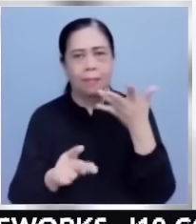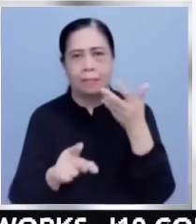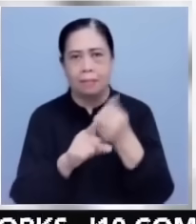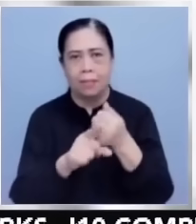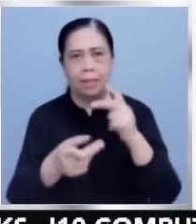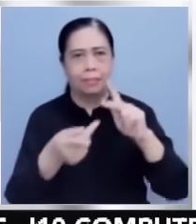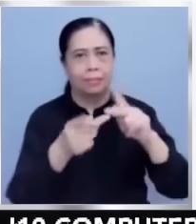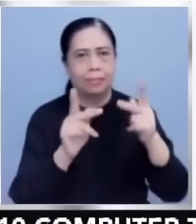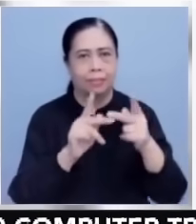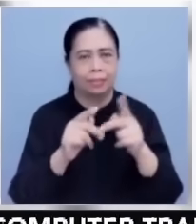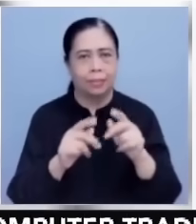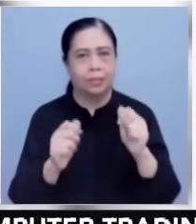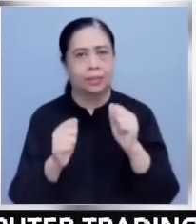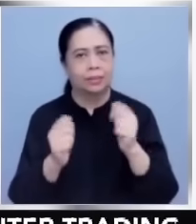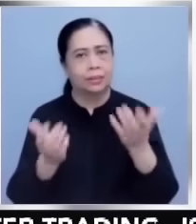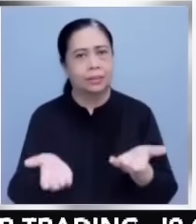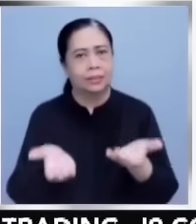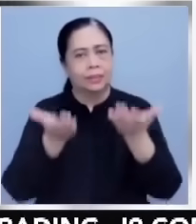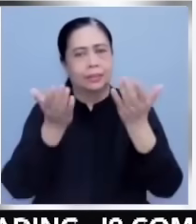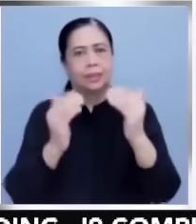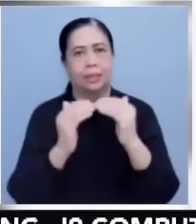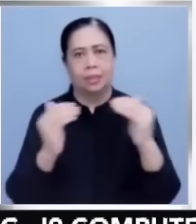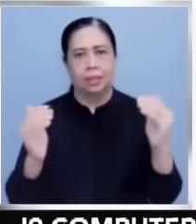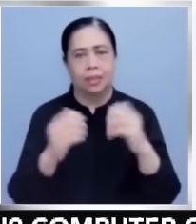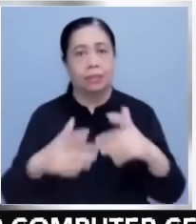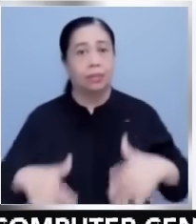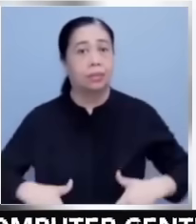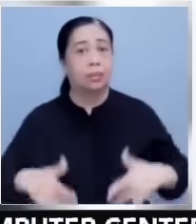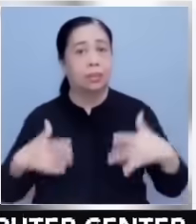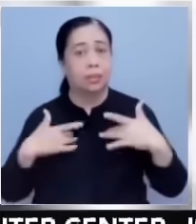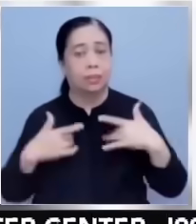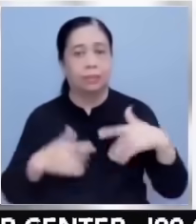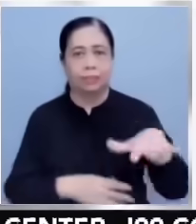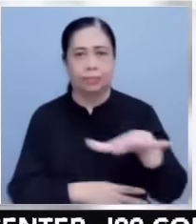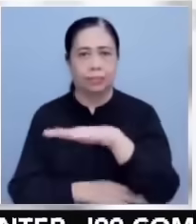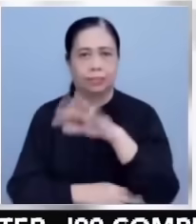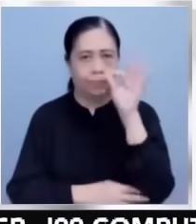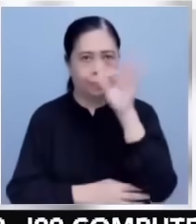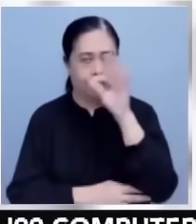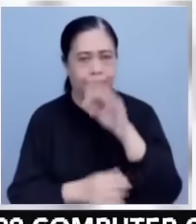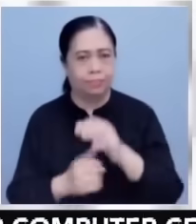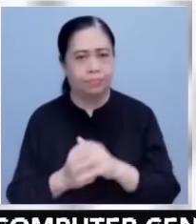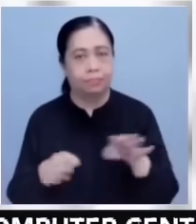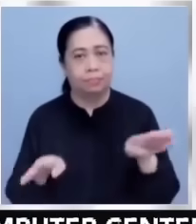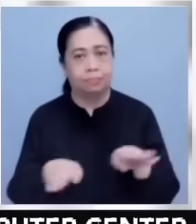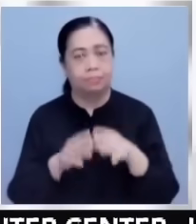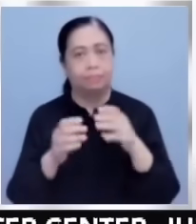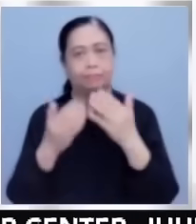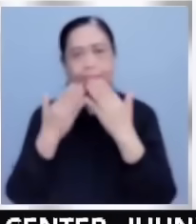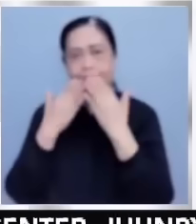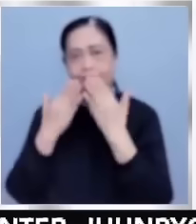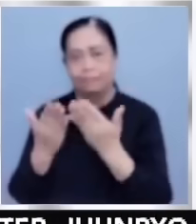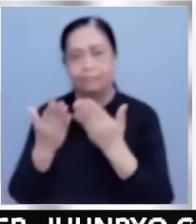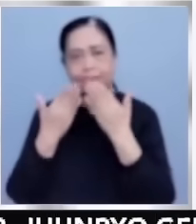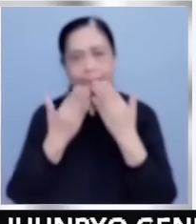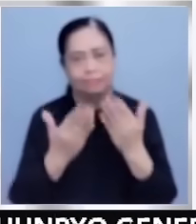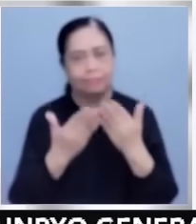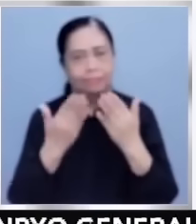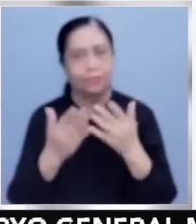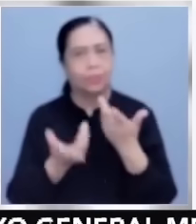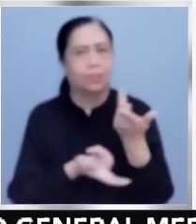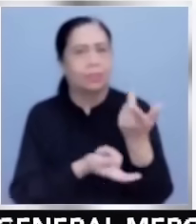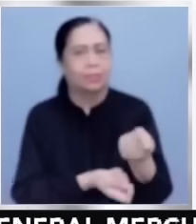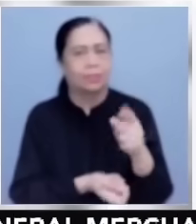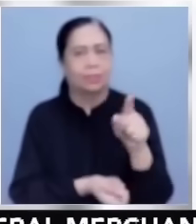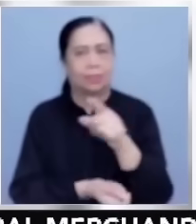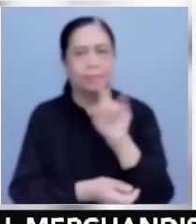na makapag-aangat sa antas ng pamumuhay ng mga Filipino. Kasabay naman ang pasasalamat ni Javier Cruz sa tiwala ng mga